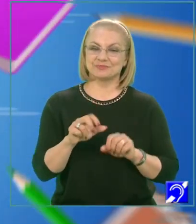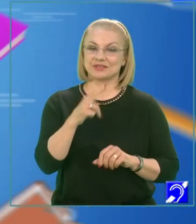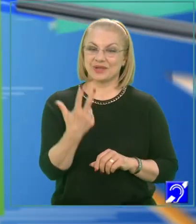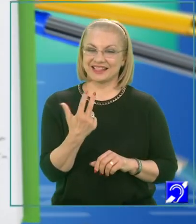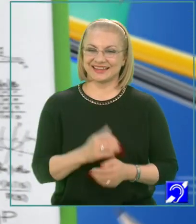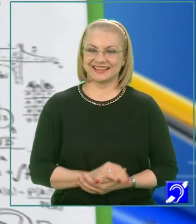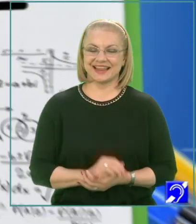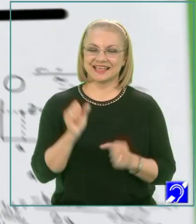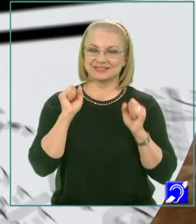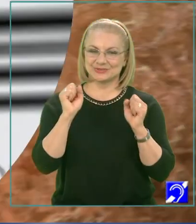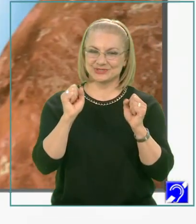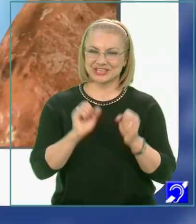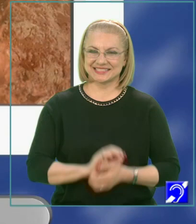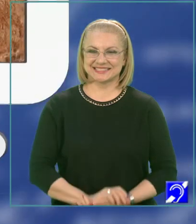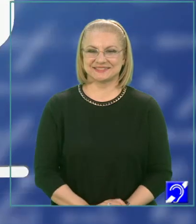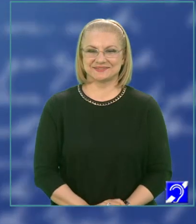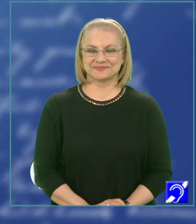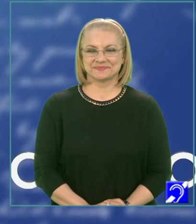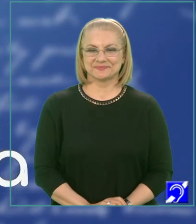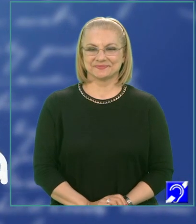treilea. Succes!